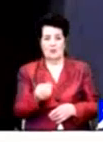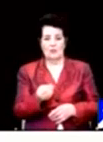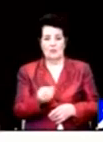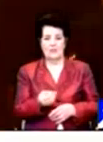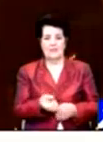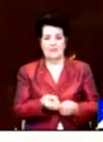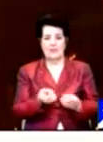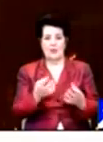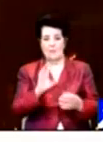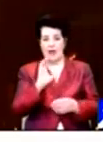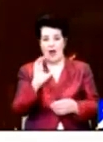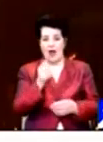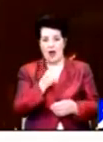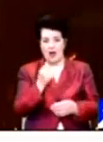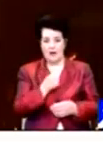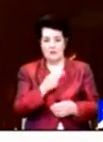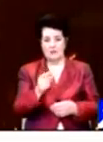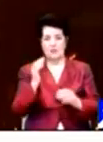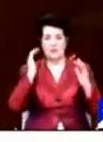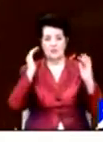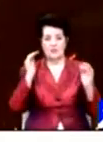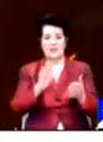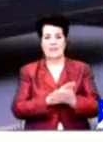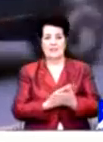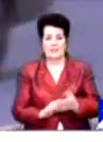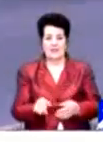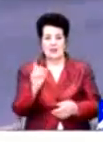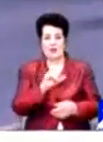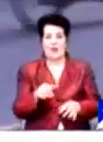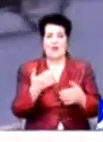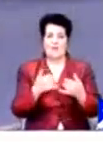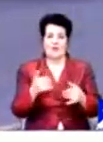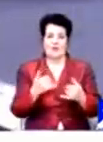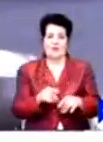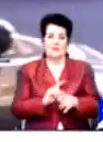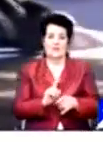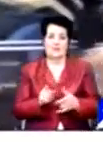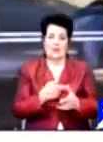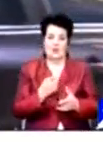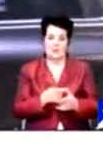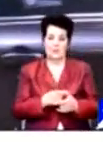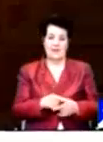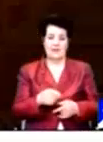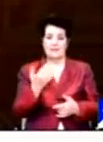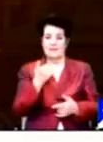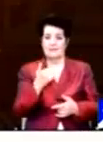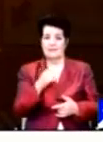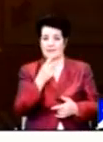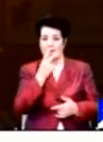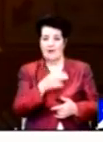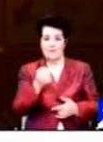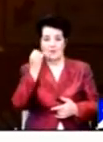iar acum a beneficiat și de cer senin. Locuitorii au poreclit fenomenul Manhattanhenge, aluzie la celebrul